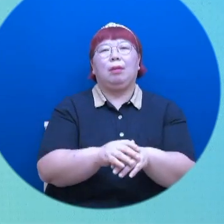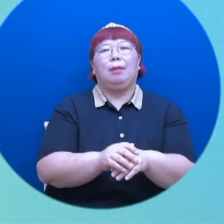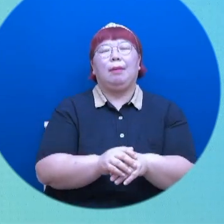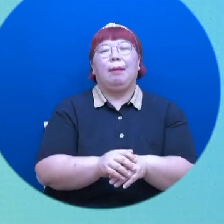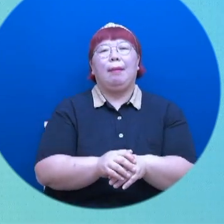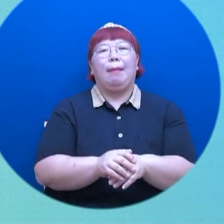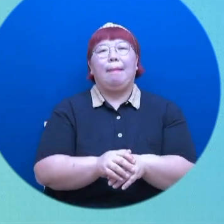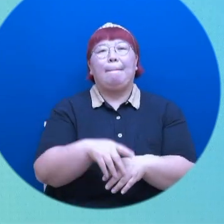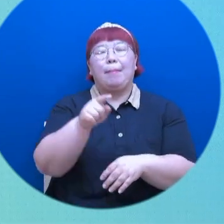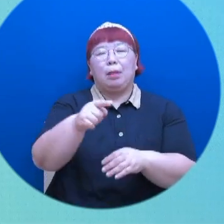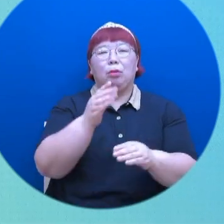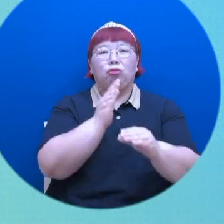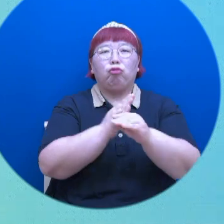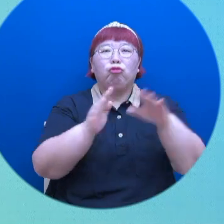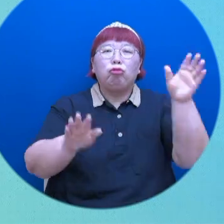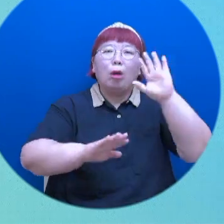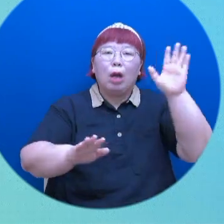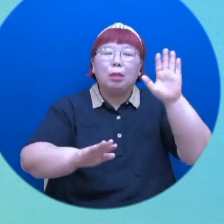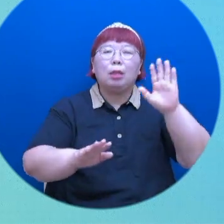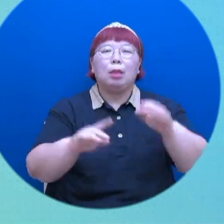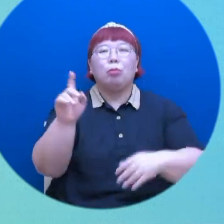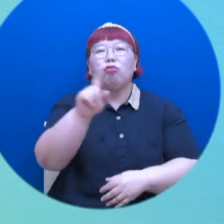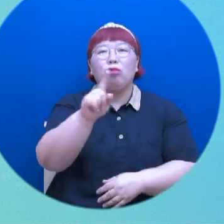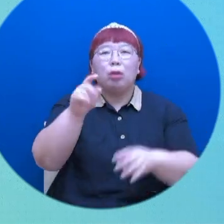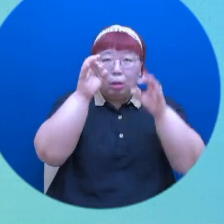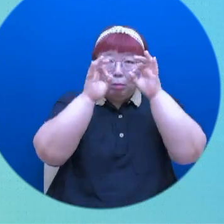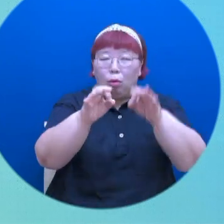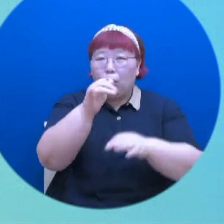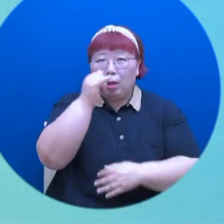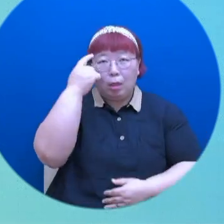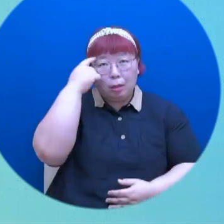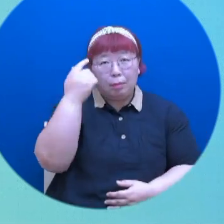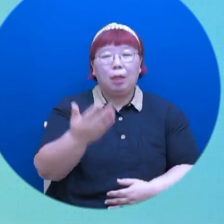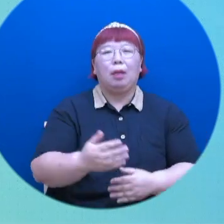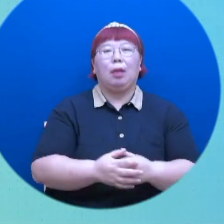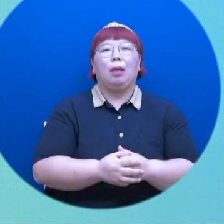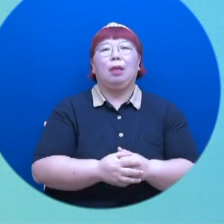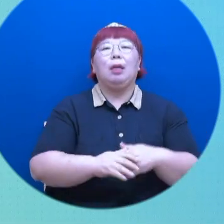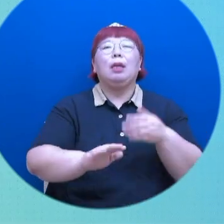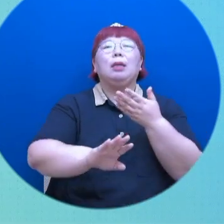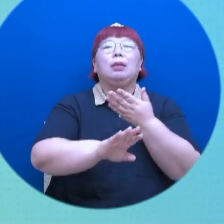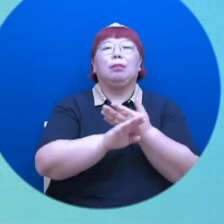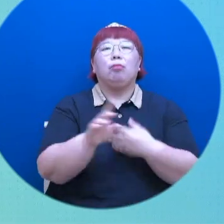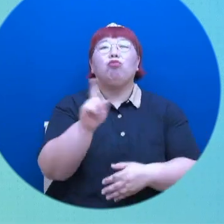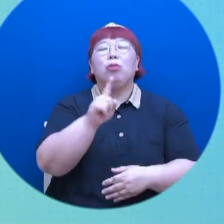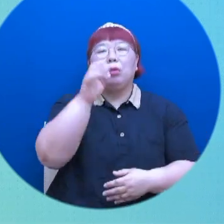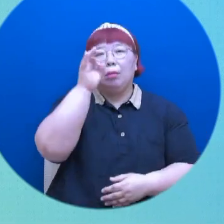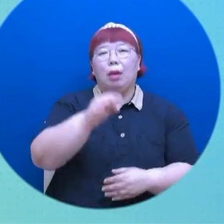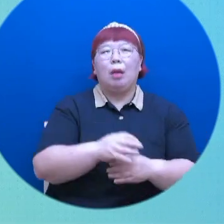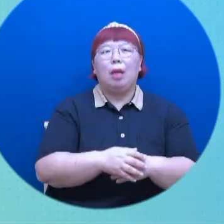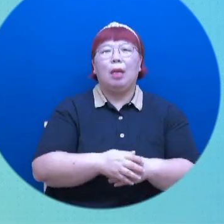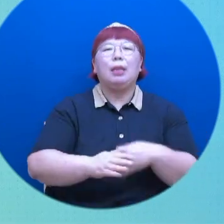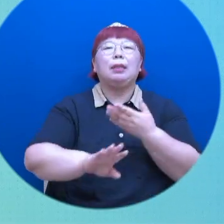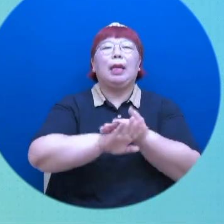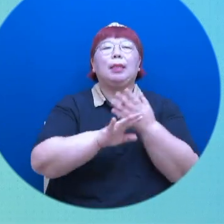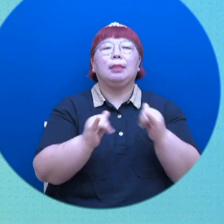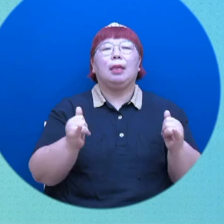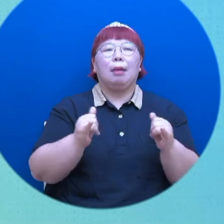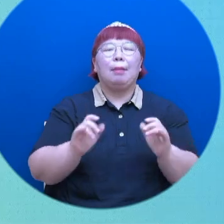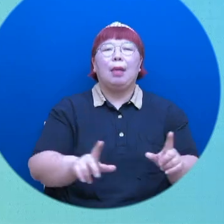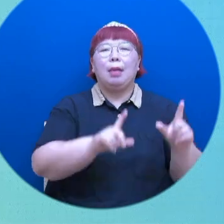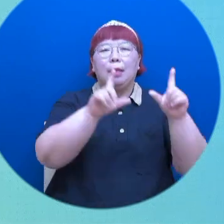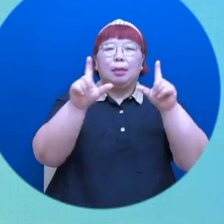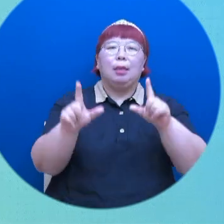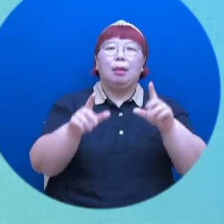그 여중생이 무엇을 보고 있을까요? 무엇을 보죠? 다른 사람들의 삶을